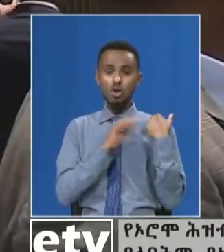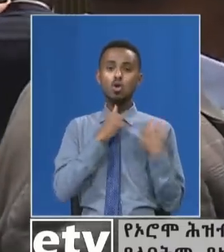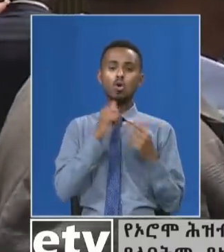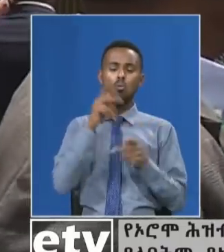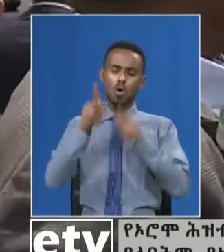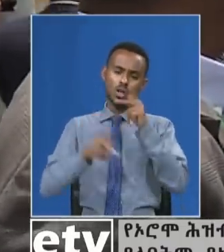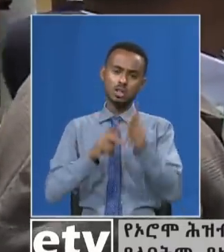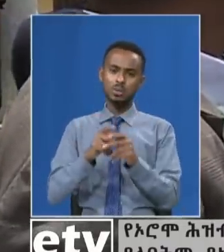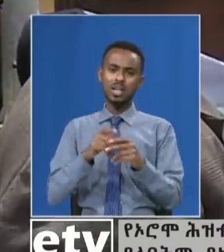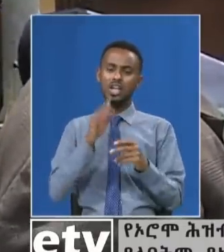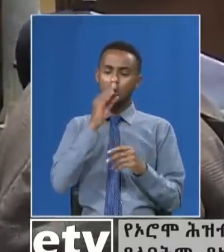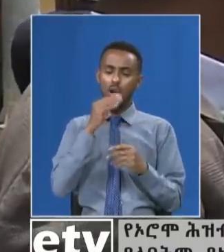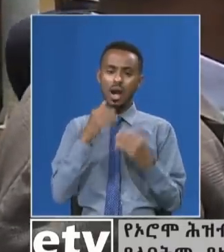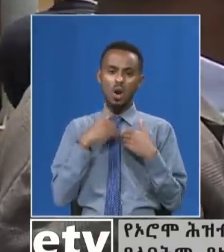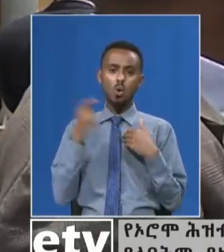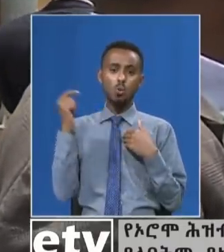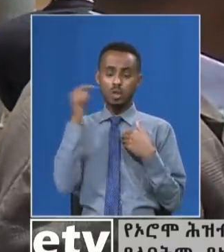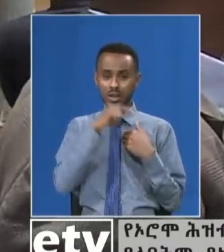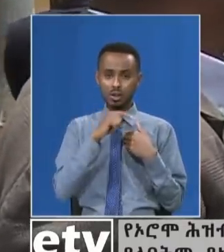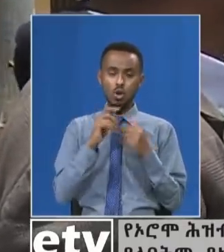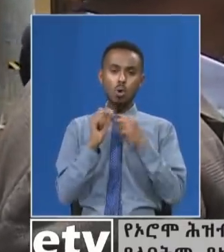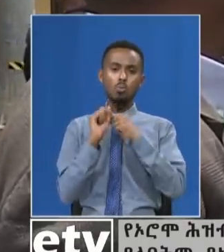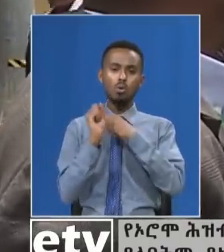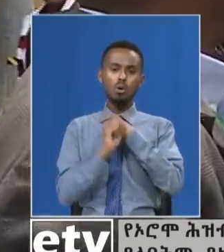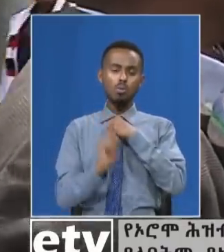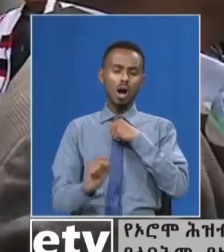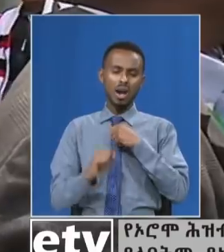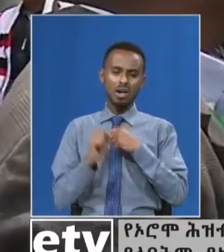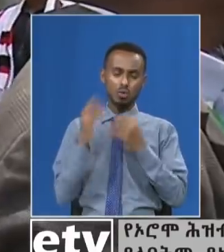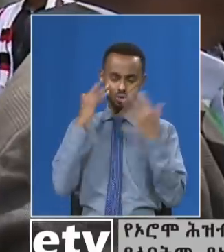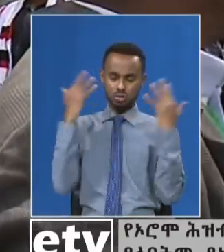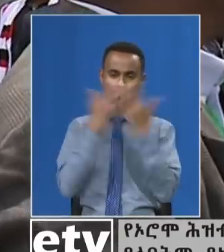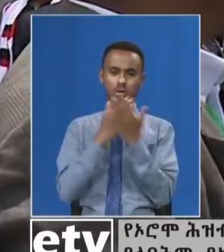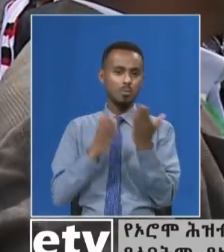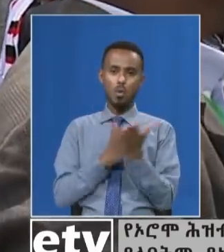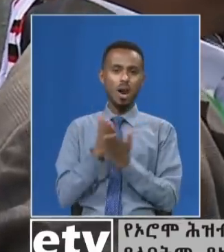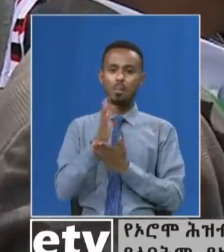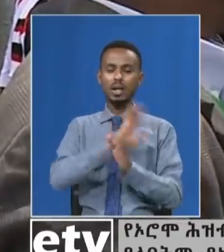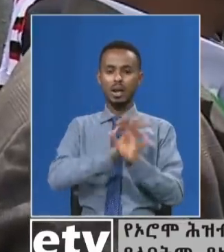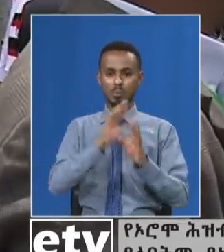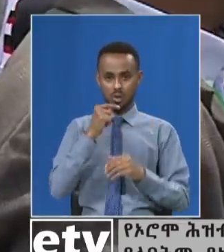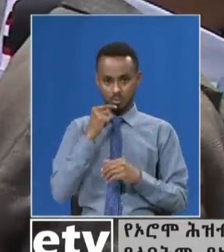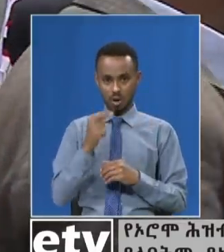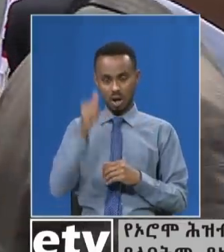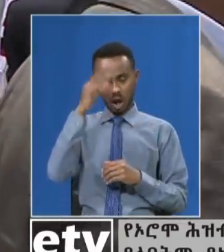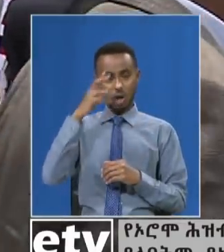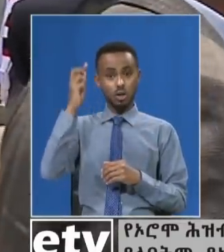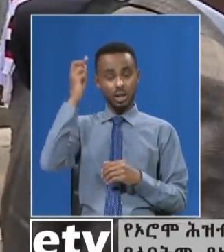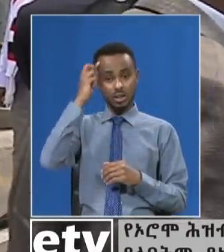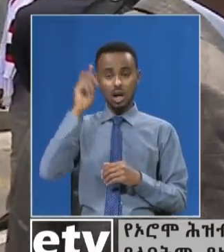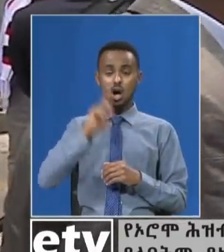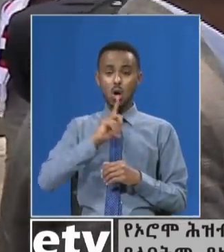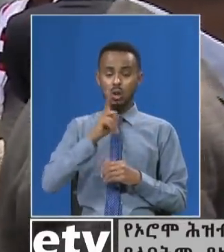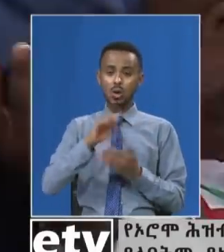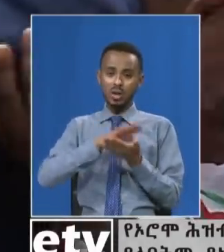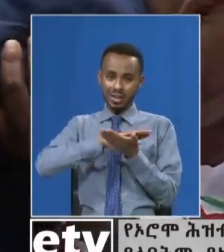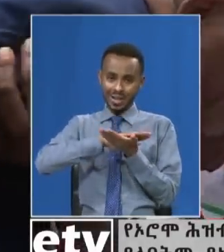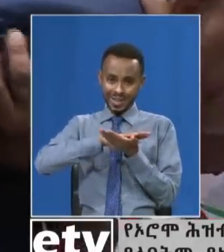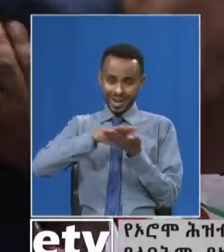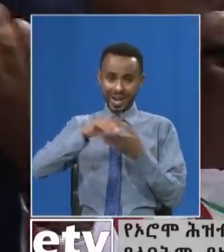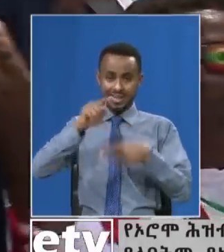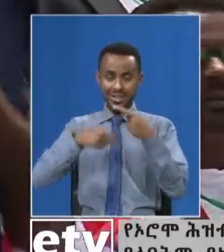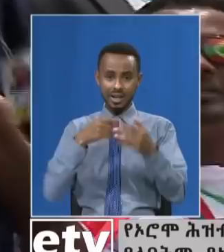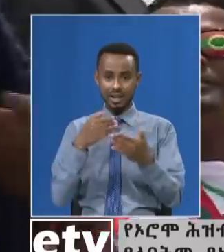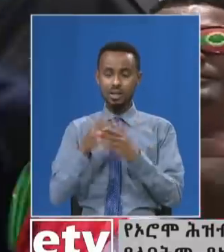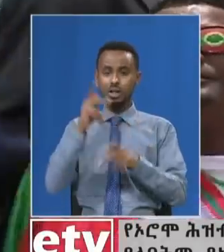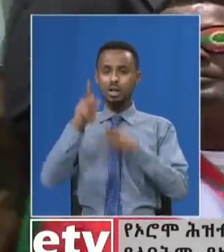የኦሮሞ ህዝብ እየተነዛ ባለው አልባልታ ፕሮፖጋንዳና ውዥንብር መወናበድ የለበትም ብለዋል። አቶ ቀጀላ እውነታው እየጠራ እስኪሄድ